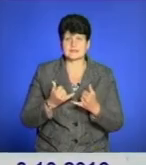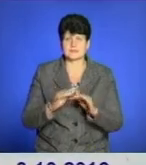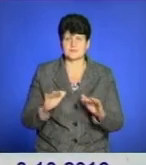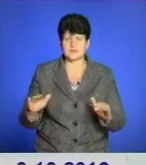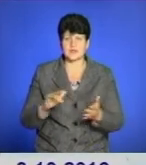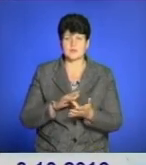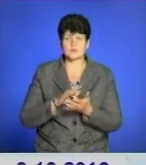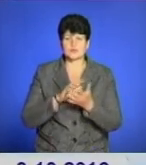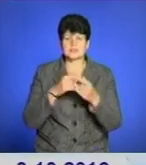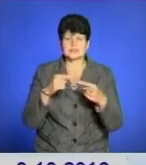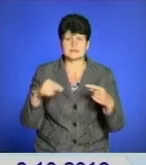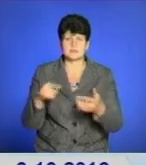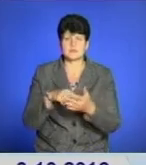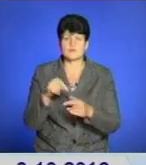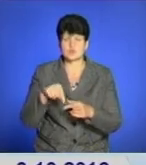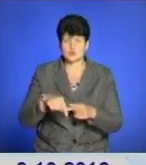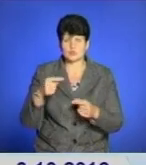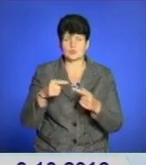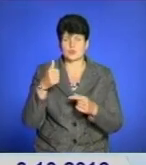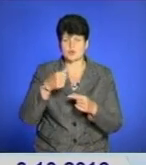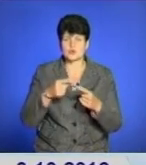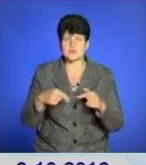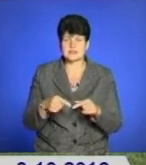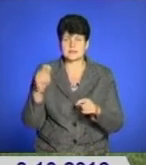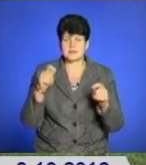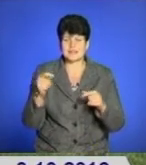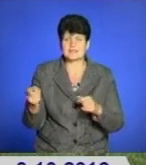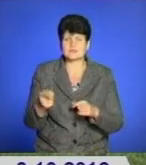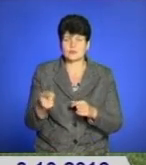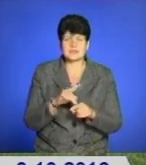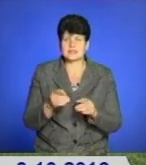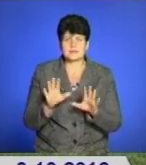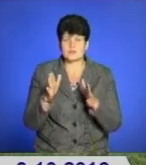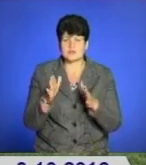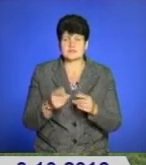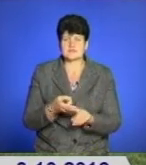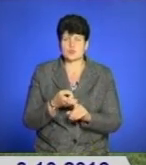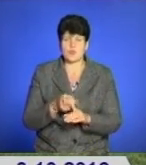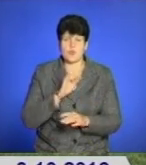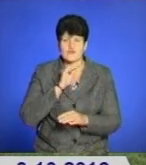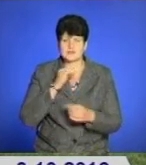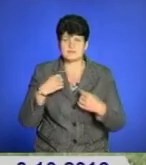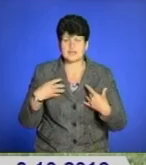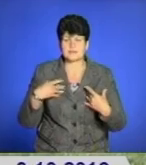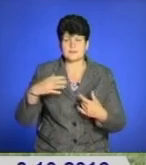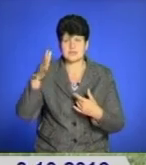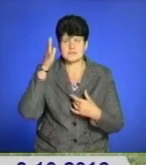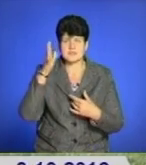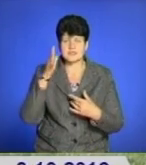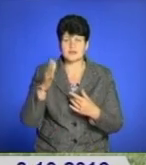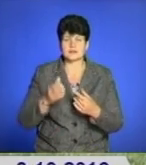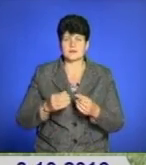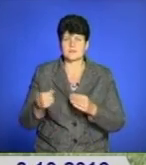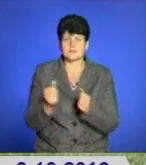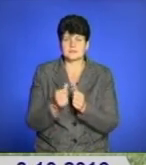різними містами. Те, що цьогоріч організатори приїхали до Тернополя, не випадковість. З нагоди професійного свята освітян набережна Ставу